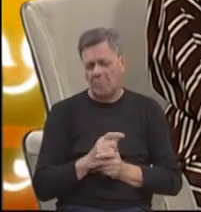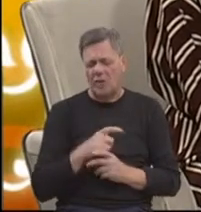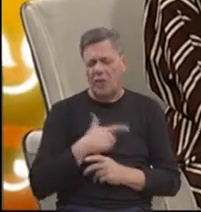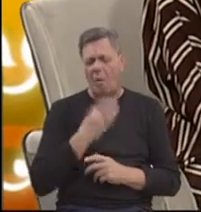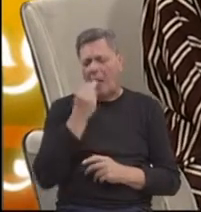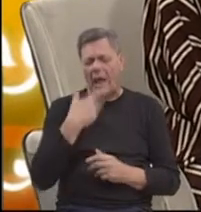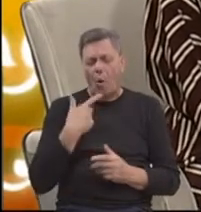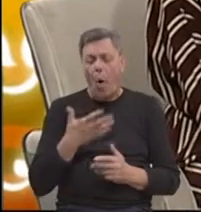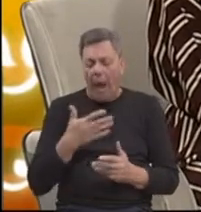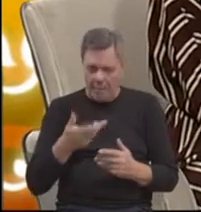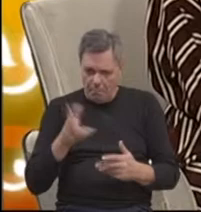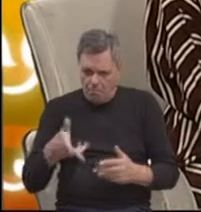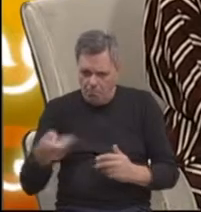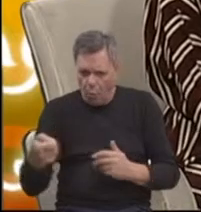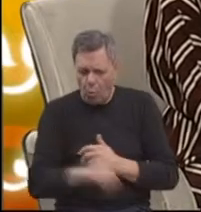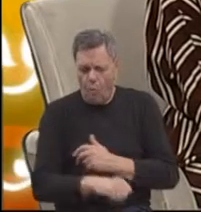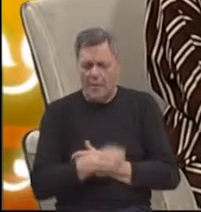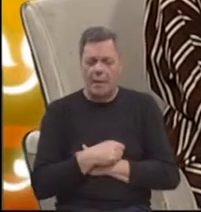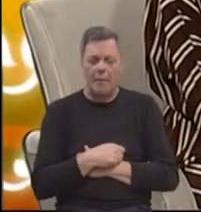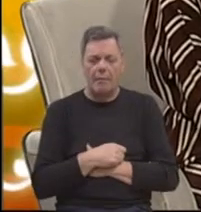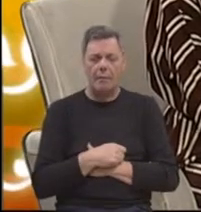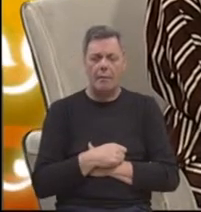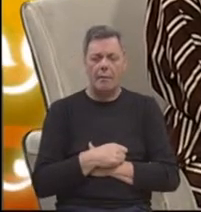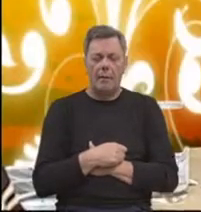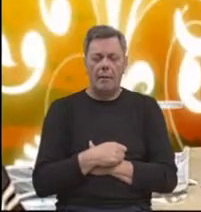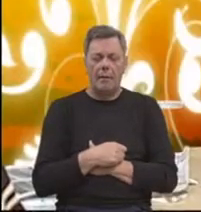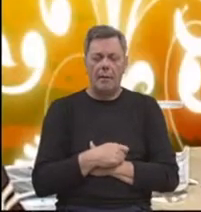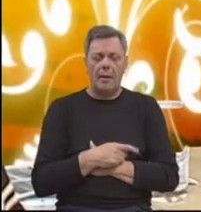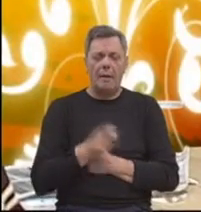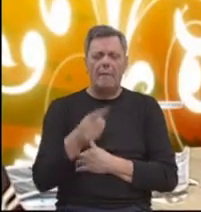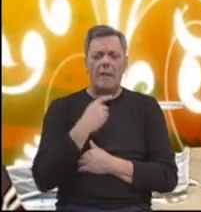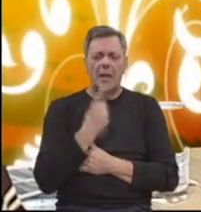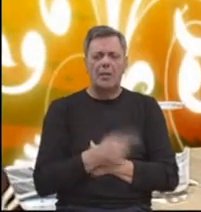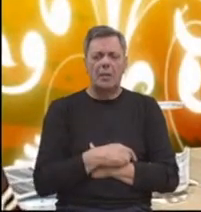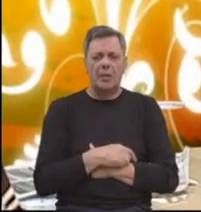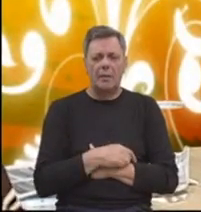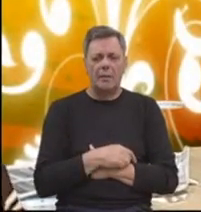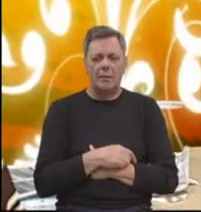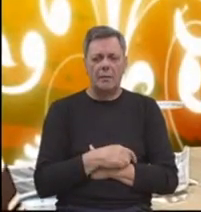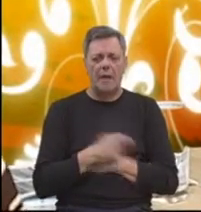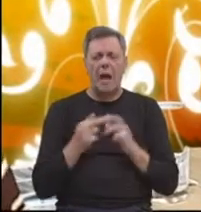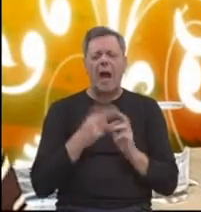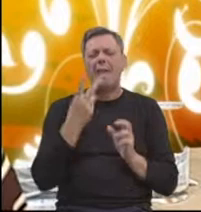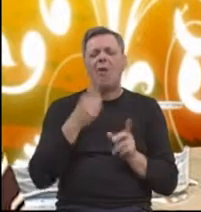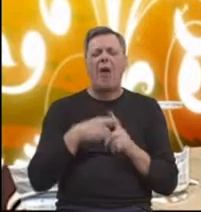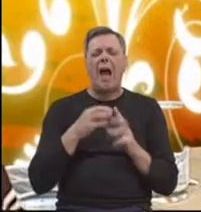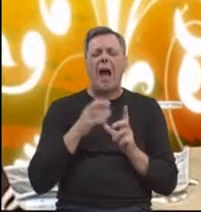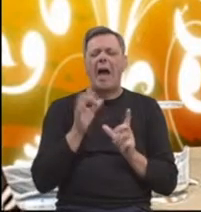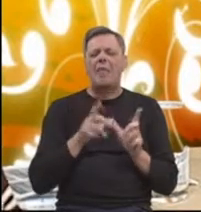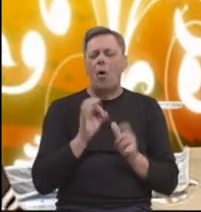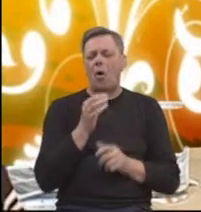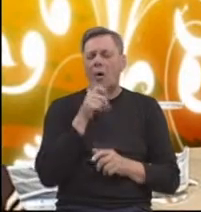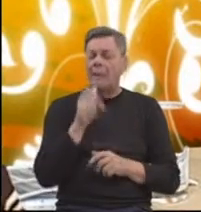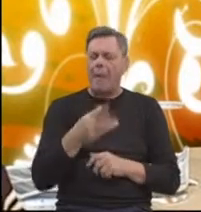pristupačna kupovnoj moći, gledajte, vi kažete avokado je super masnoća, treba ga